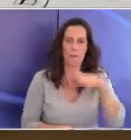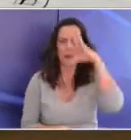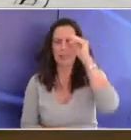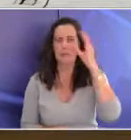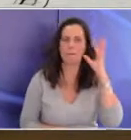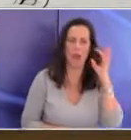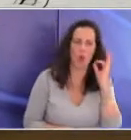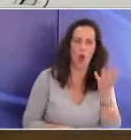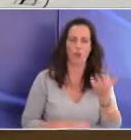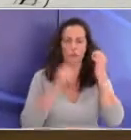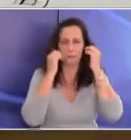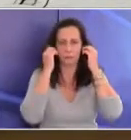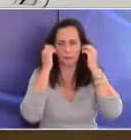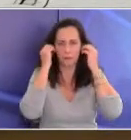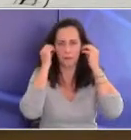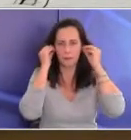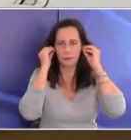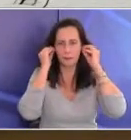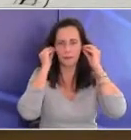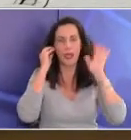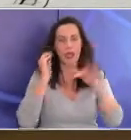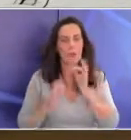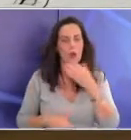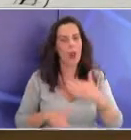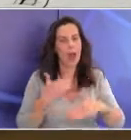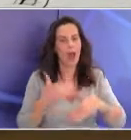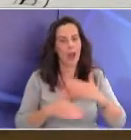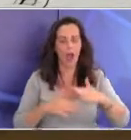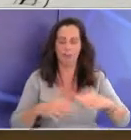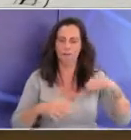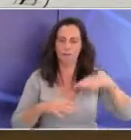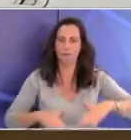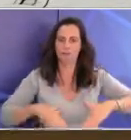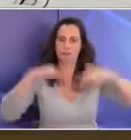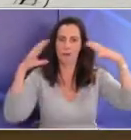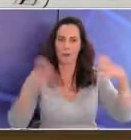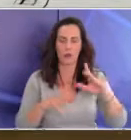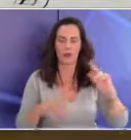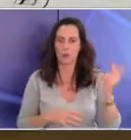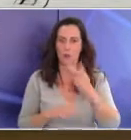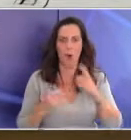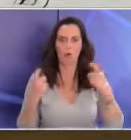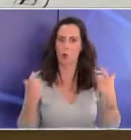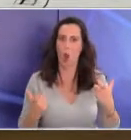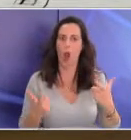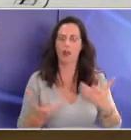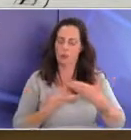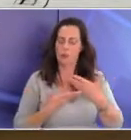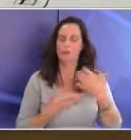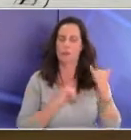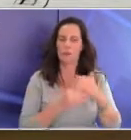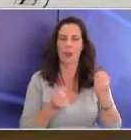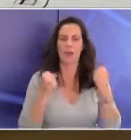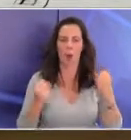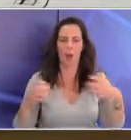של בנות, גם צעירים, גם נוער, לאט לאט גדלים לתוך הקבוצה, וזו קהילה מאוד מאוד גדולה, אני חושבת שזה מה שנותן המון המון